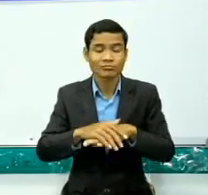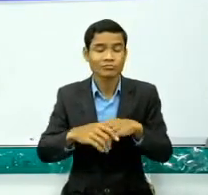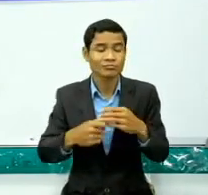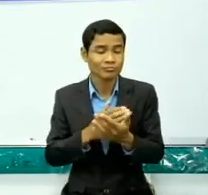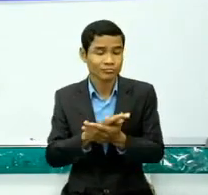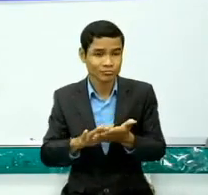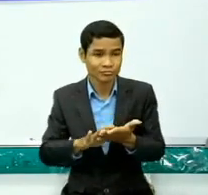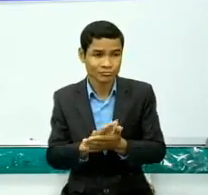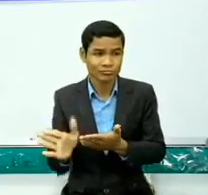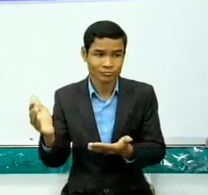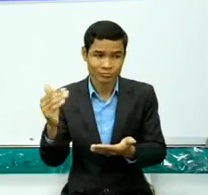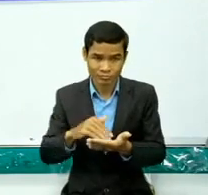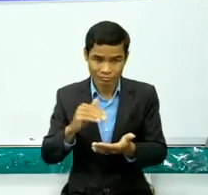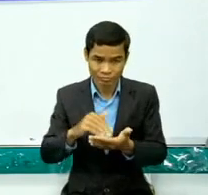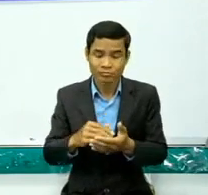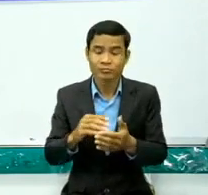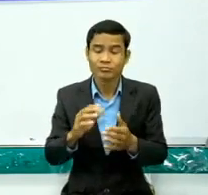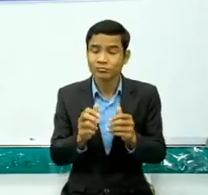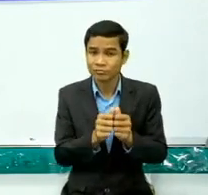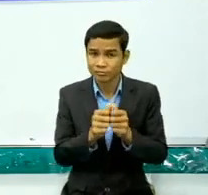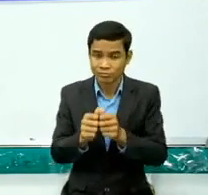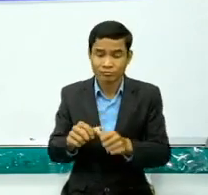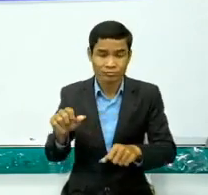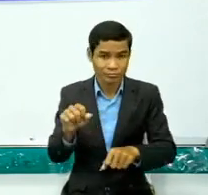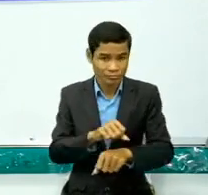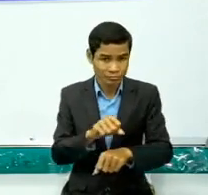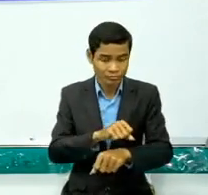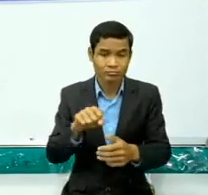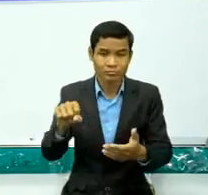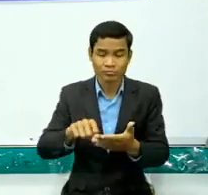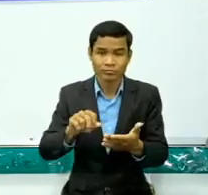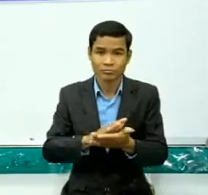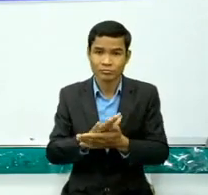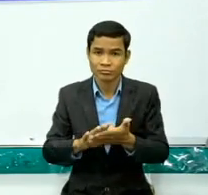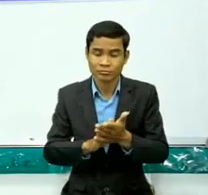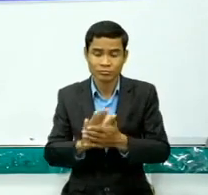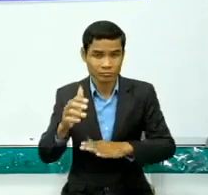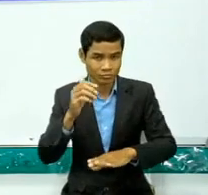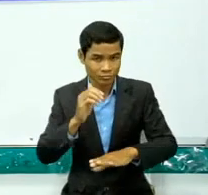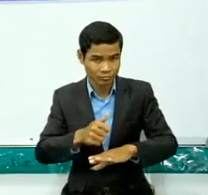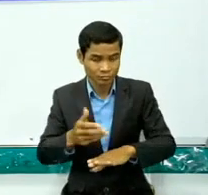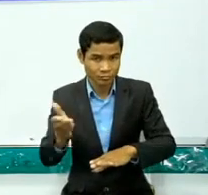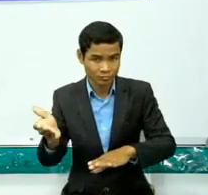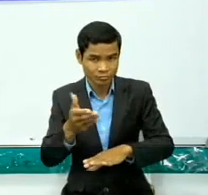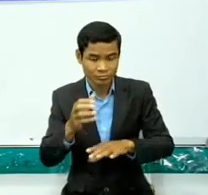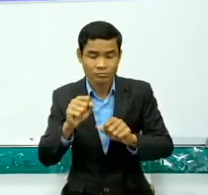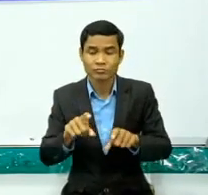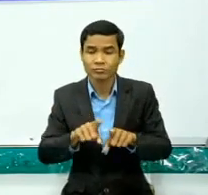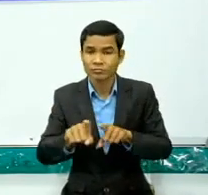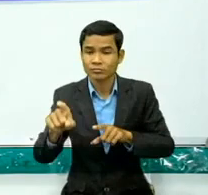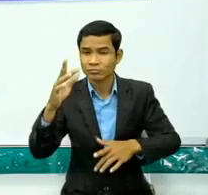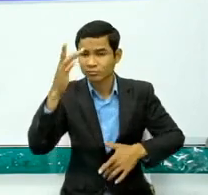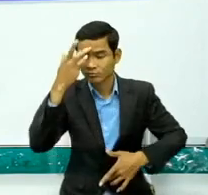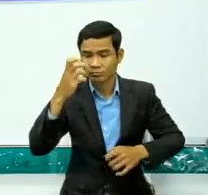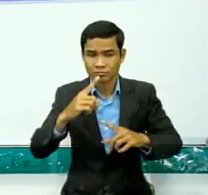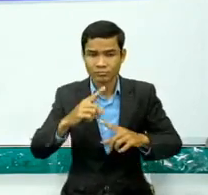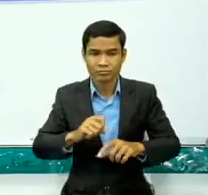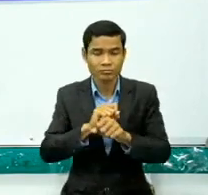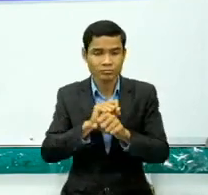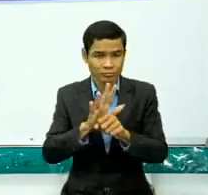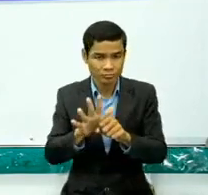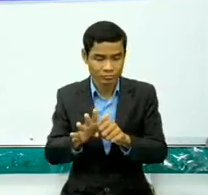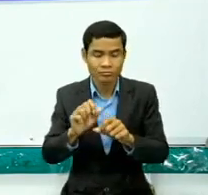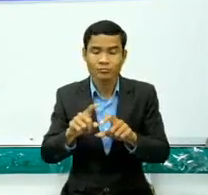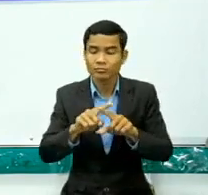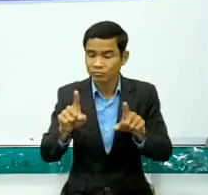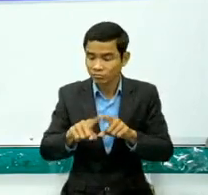បស់កូនឲ្យបានញឹកញាប់ជាមួយនឹងសាប៊ូជែលឬក៏អាកុលដើម្បីឲ្យកូនកូនជៀសផុតពីជំងឺផ្សេងៗជាពិសេស